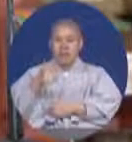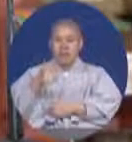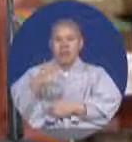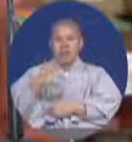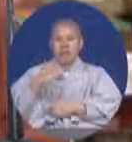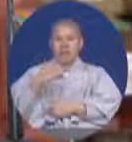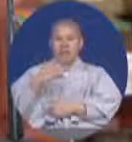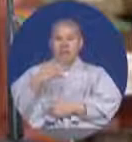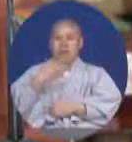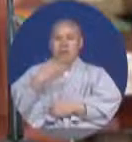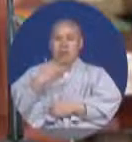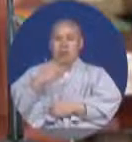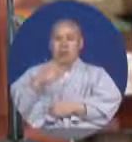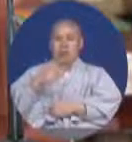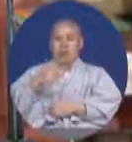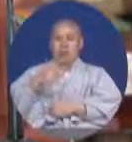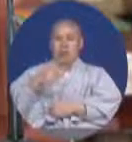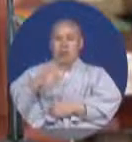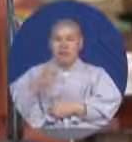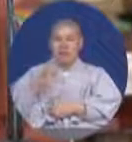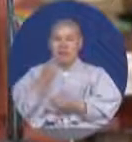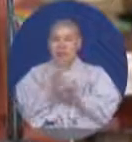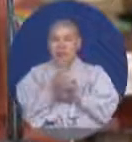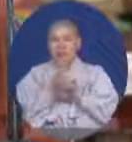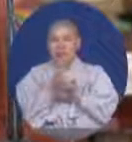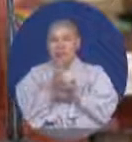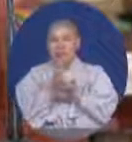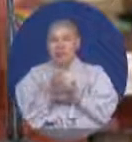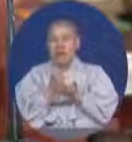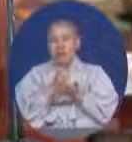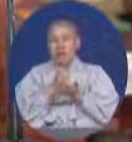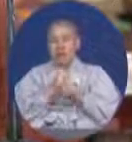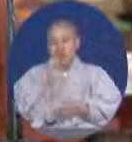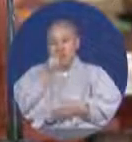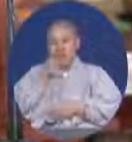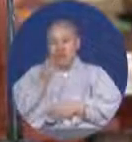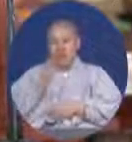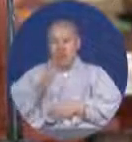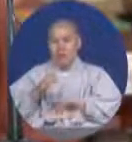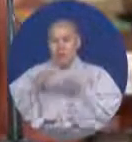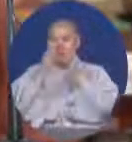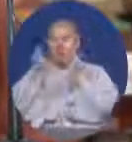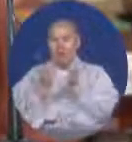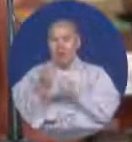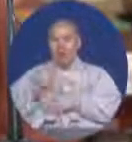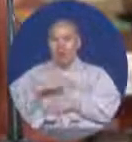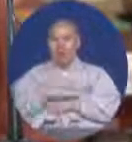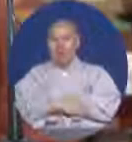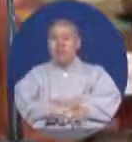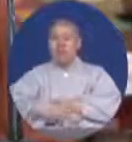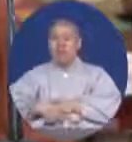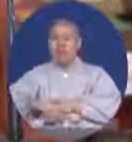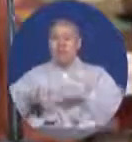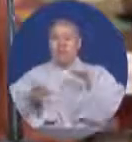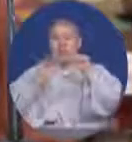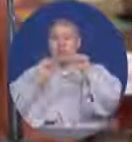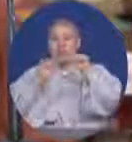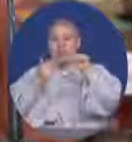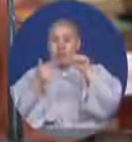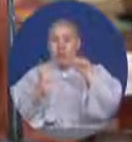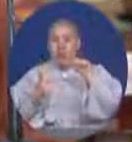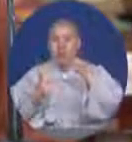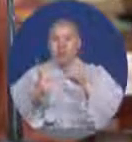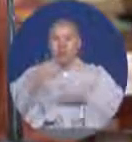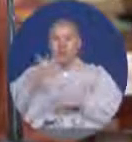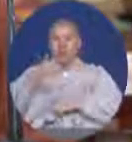무슨 4대 만법이 있는데 전부 우리 몸이에요. 오온이에요, 오온. 오온을 떠나서